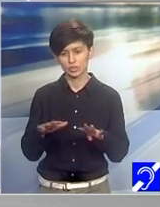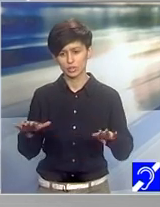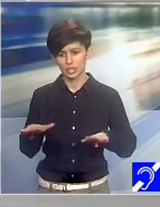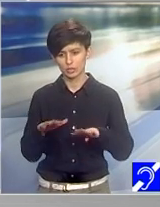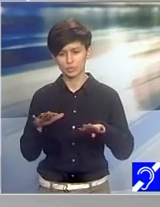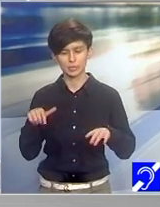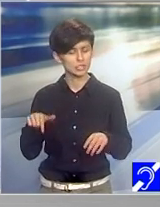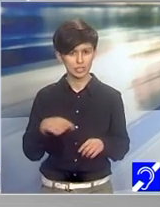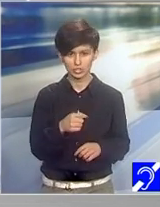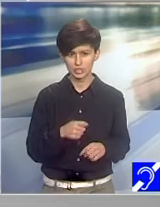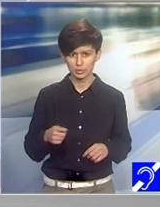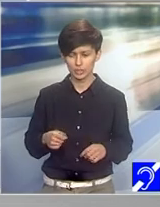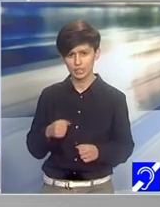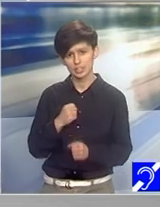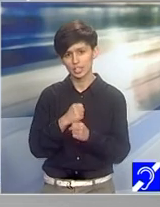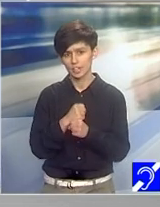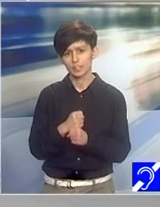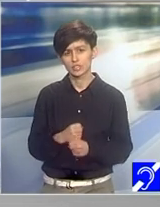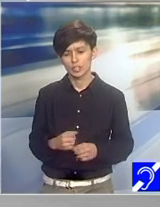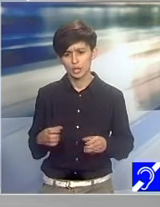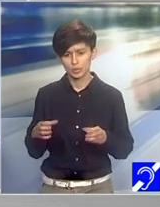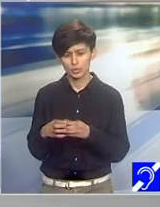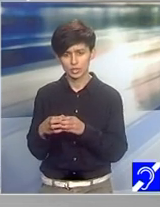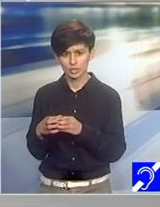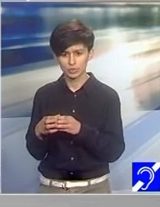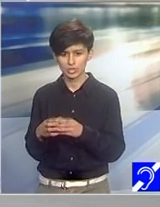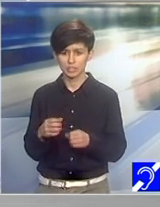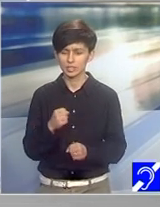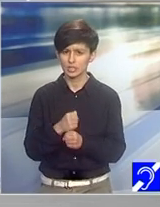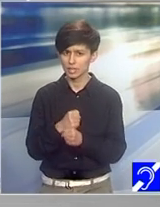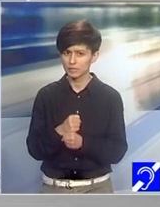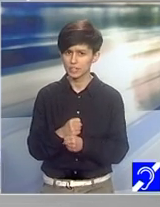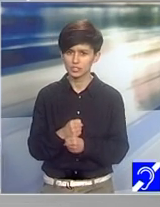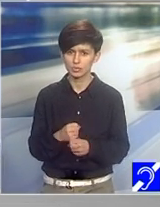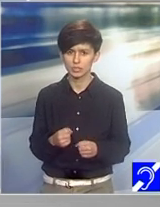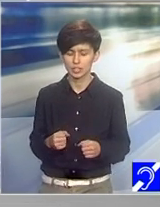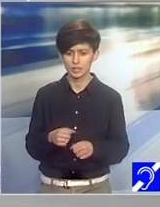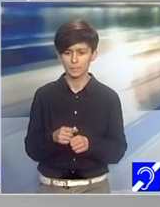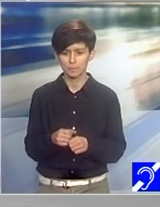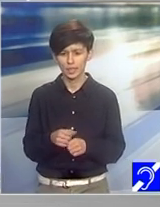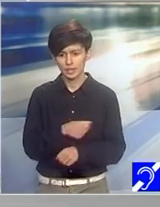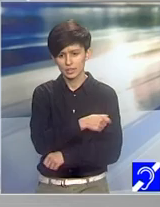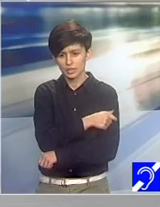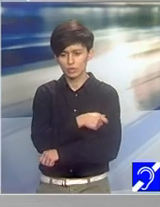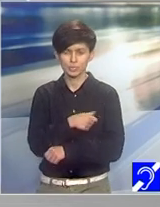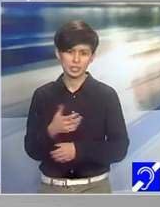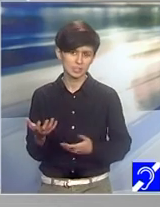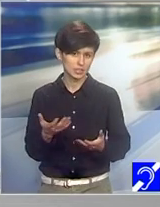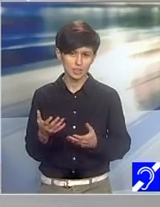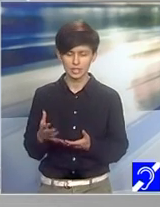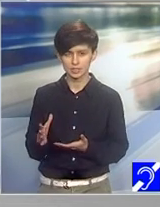de realizare unor confederații danubiene, de realizare unor confederații care să reunească până la